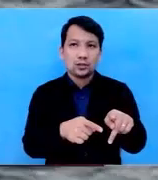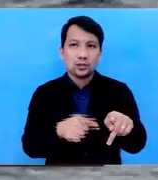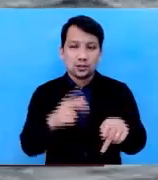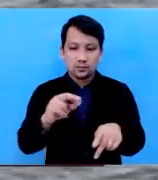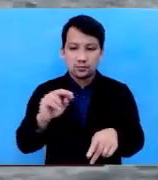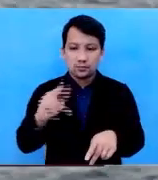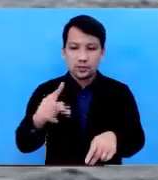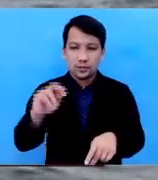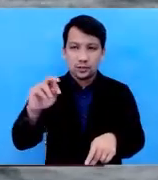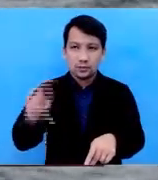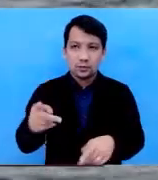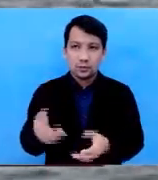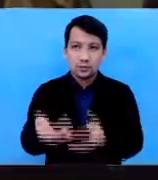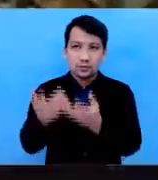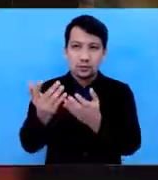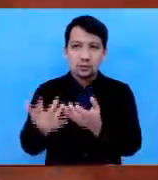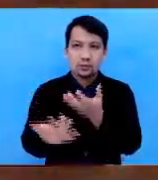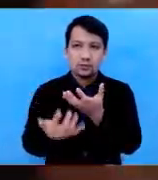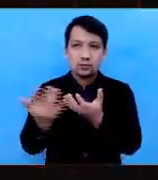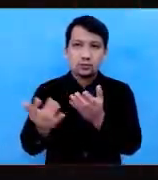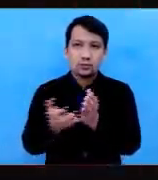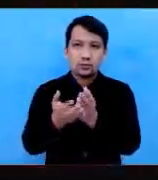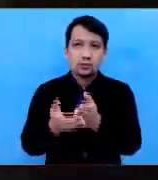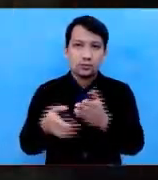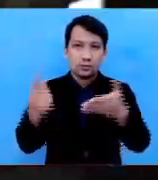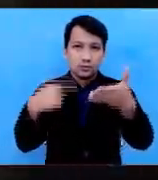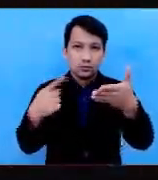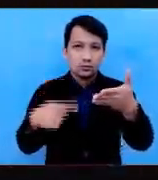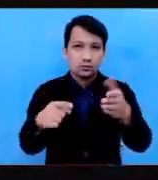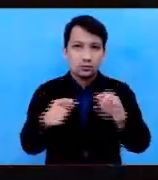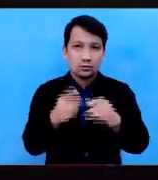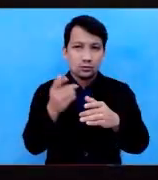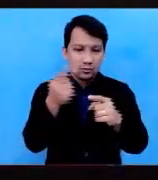ang nasunog na barko. Ininspeksyon ng bawat sulok.